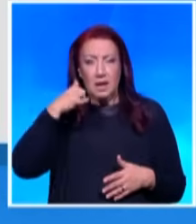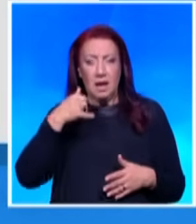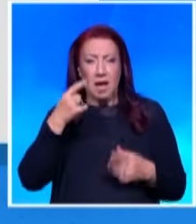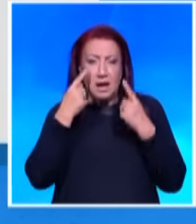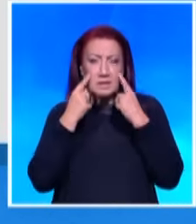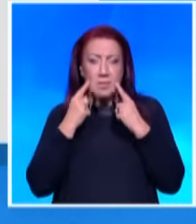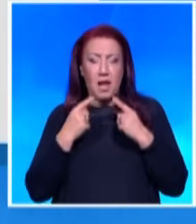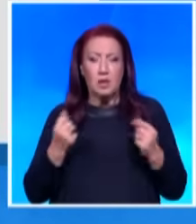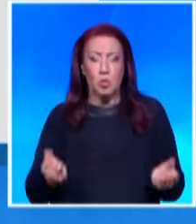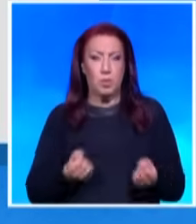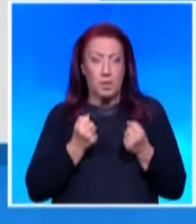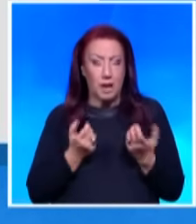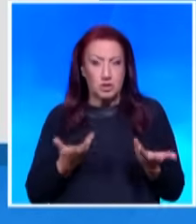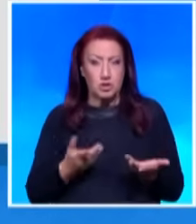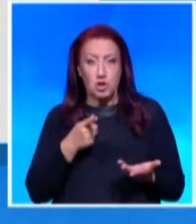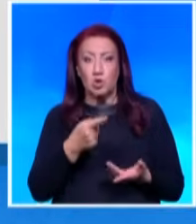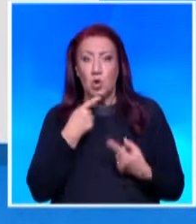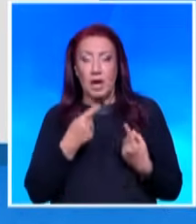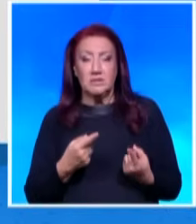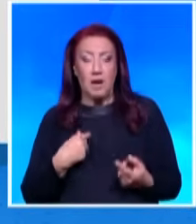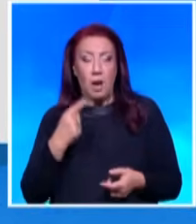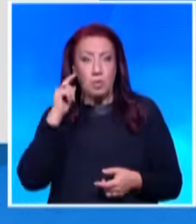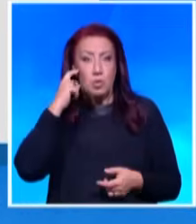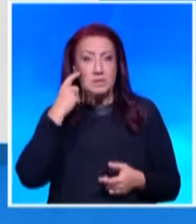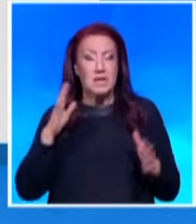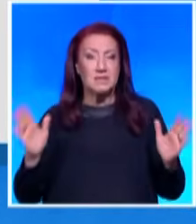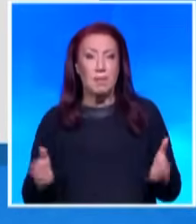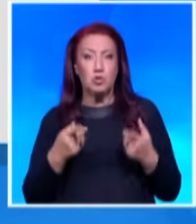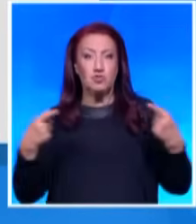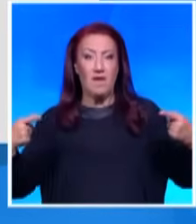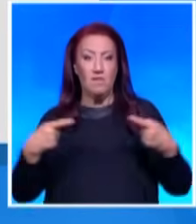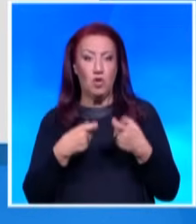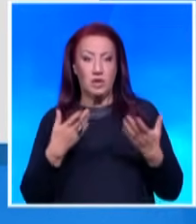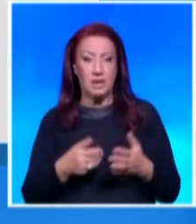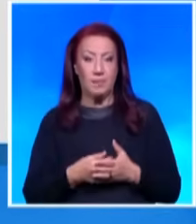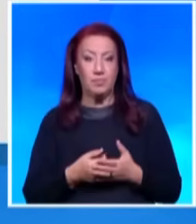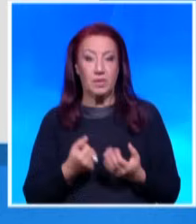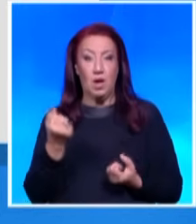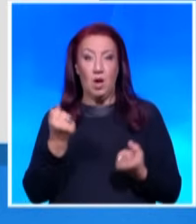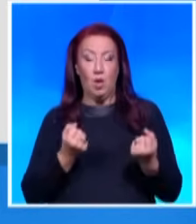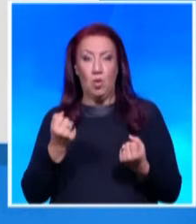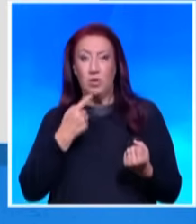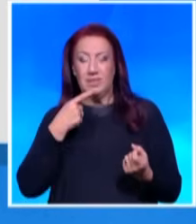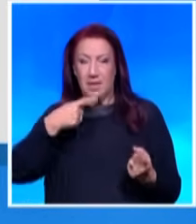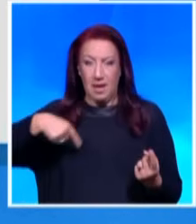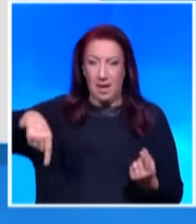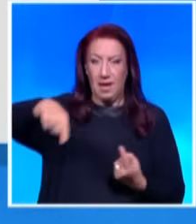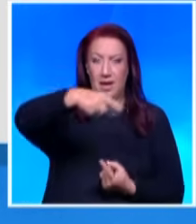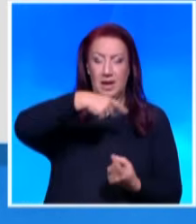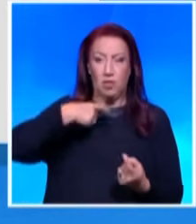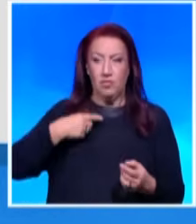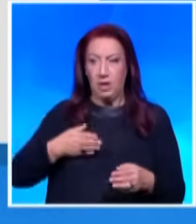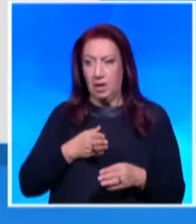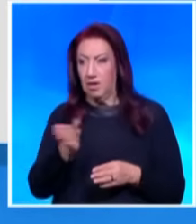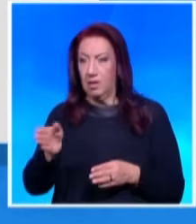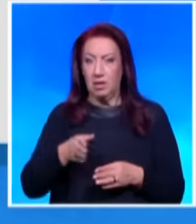И все още е. Коментарът му беше: помислих, че започна война. Колите на Кръгово започнаха да отбиват. По чудо не се ударихме.